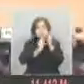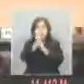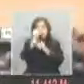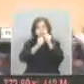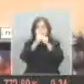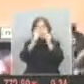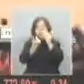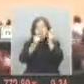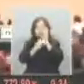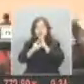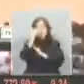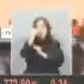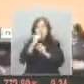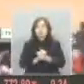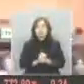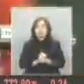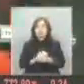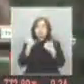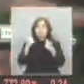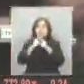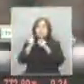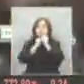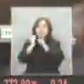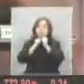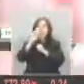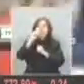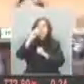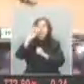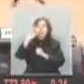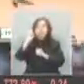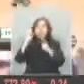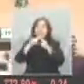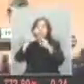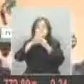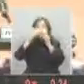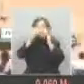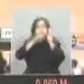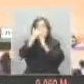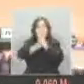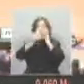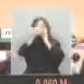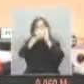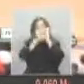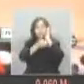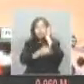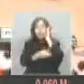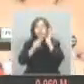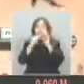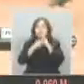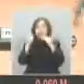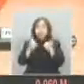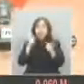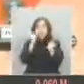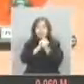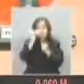NBA ใรบเพลีอฟของสายตะวนออกNew York Knicksิด Madison Square Gardenเจอบอสตนเซลติก